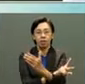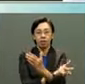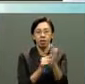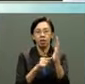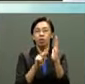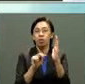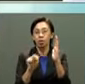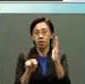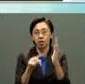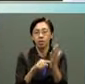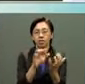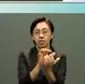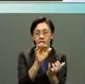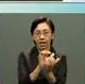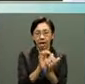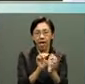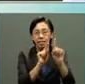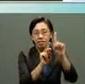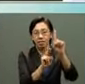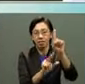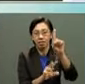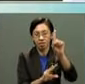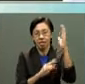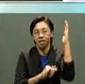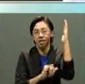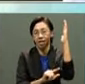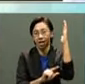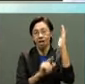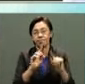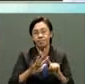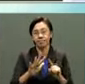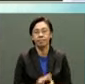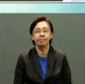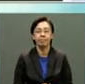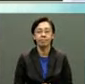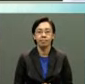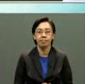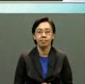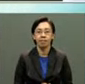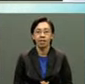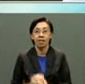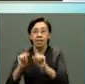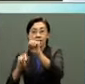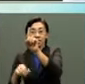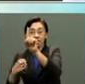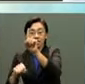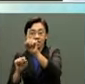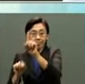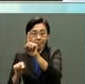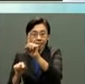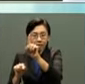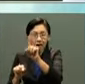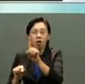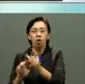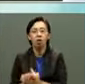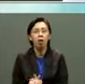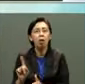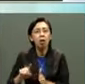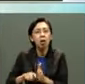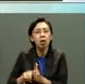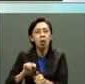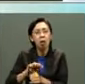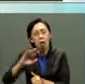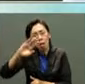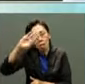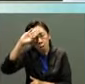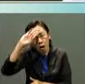ครับแล้วก็สมุทรปราการนะครับยะลาส่วนของ10จังหวัดที่พบในเรื่องของอัตราป่วยม